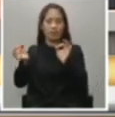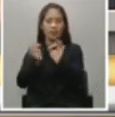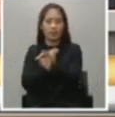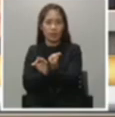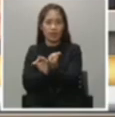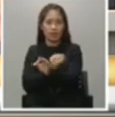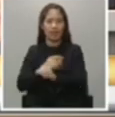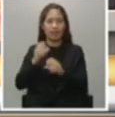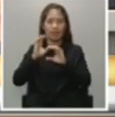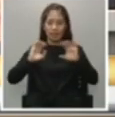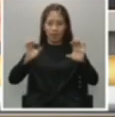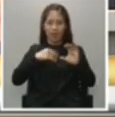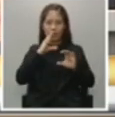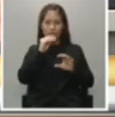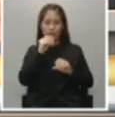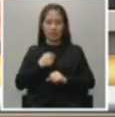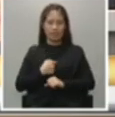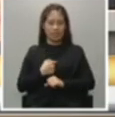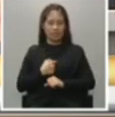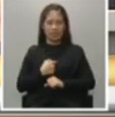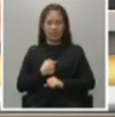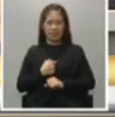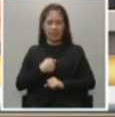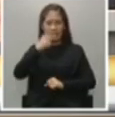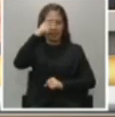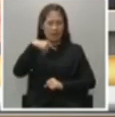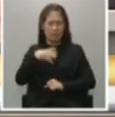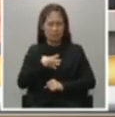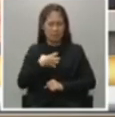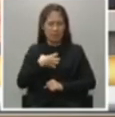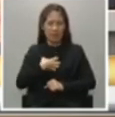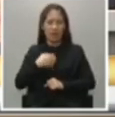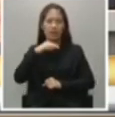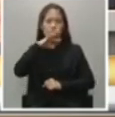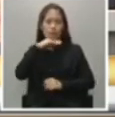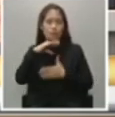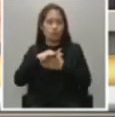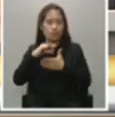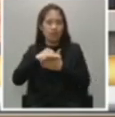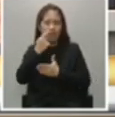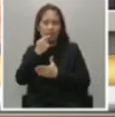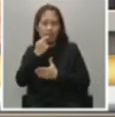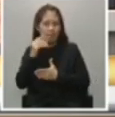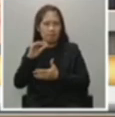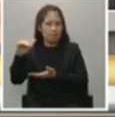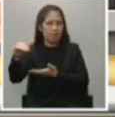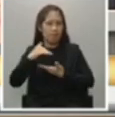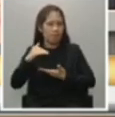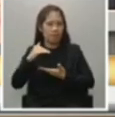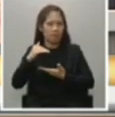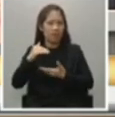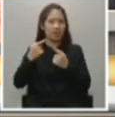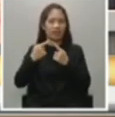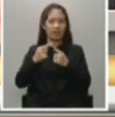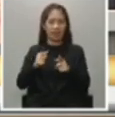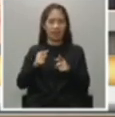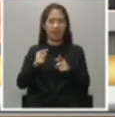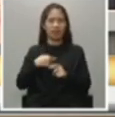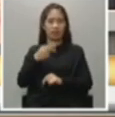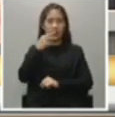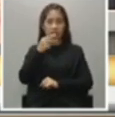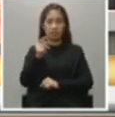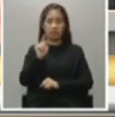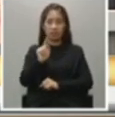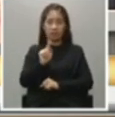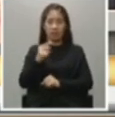แก้ตัวว่าไทยไม่ได้อยากนำเข้าหมูที่มีสารเร่งเนื้อแดงค่ะแต่ล่าสุดพลเอกประยุ